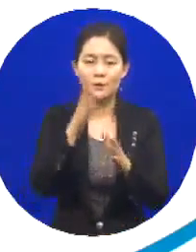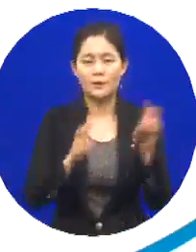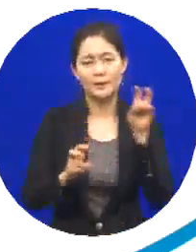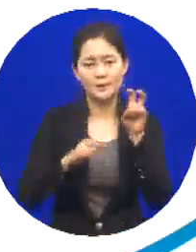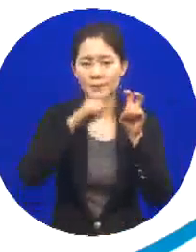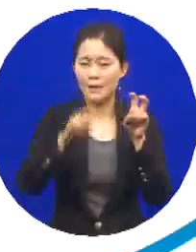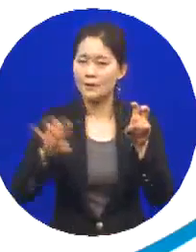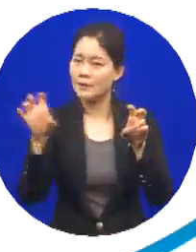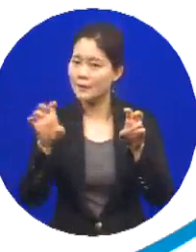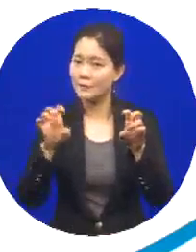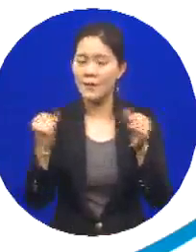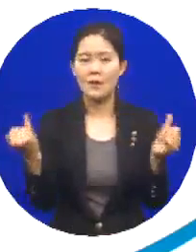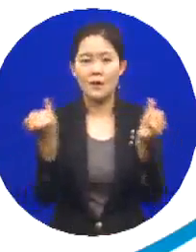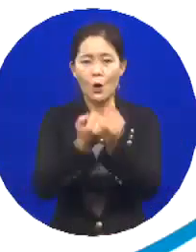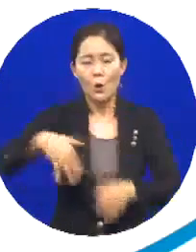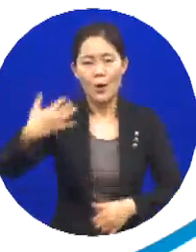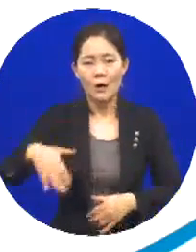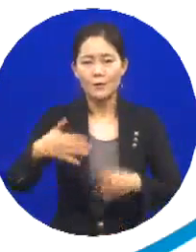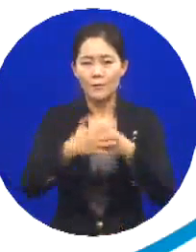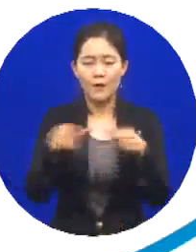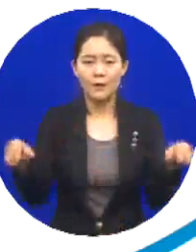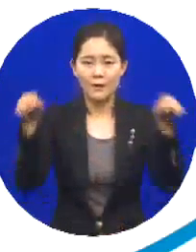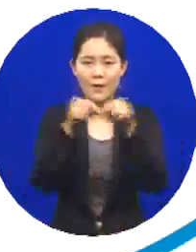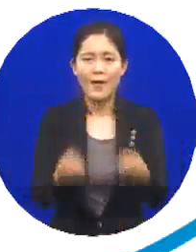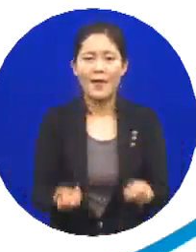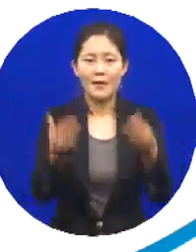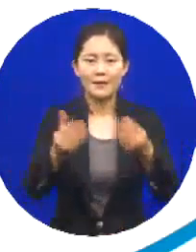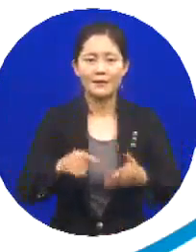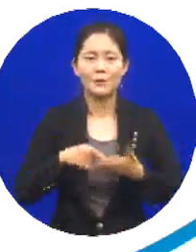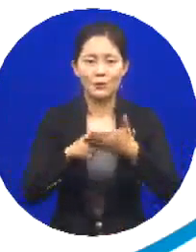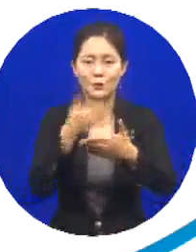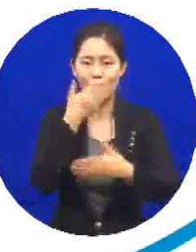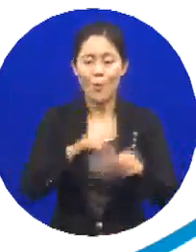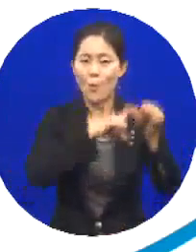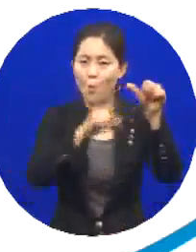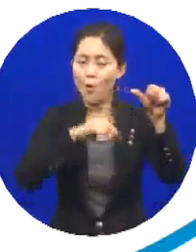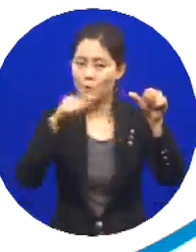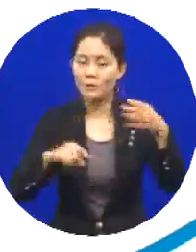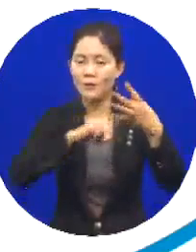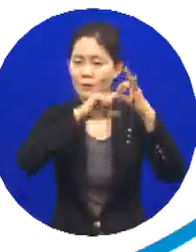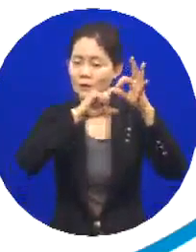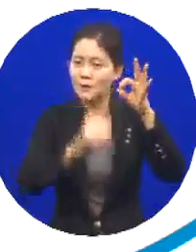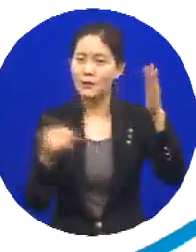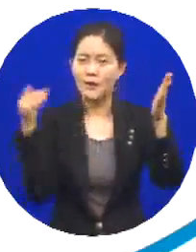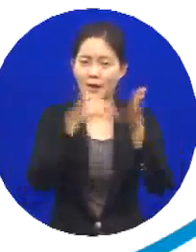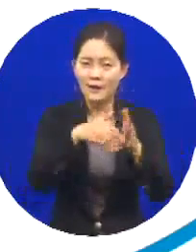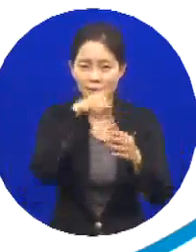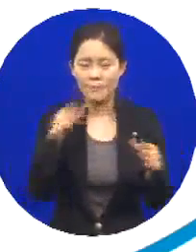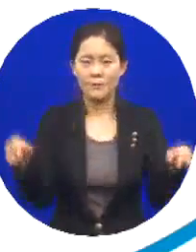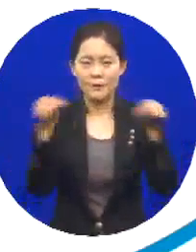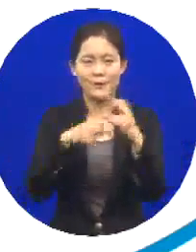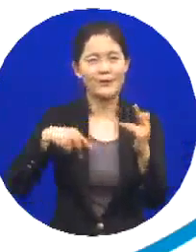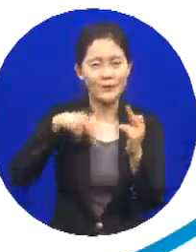용인시는 20대에서 40대까지의 미혼 남녀를 대상으로 커플 매칭 행사를 추진합니다. 5월부터 10월까지 미팅